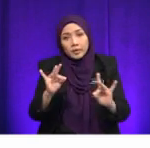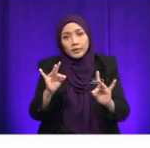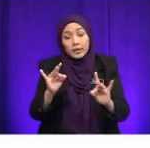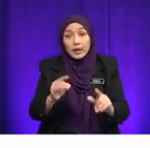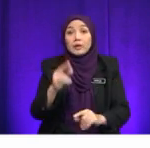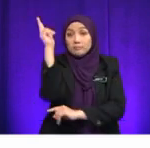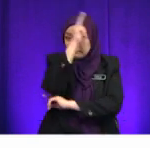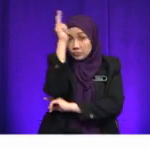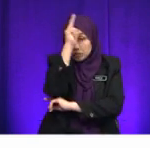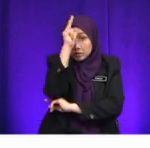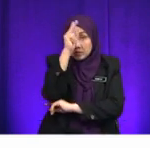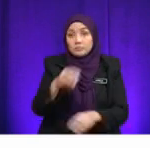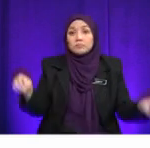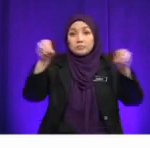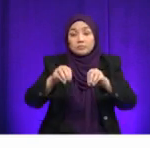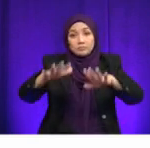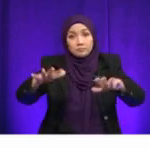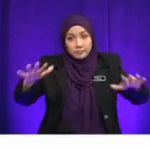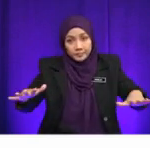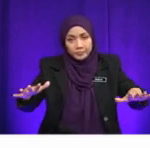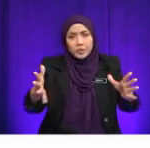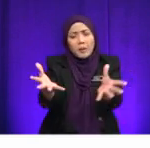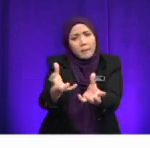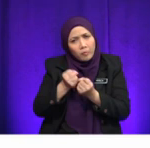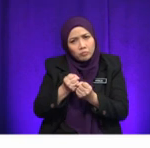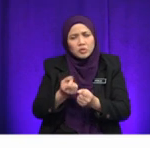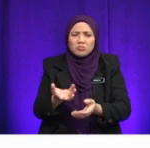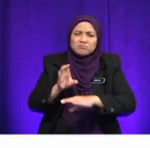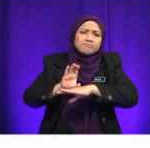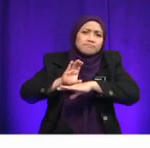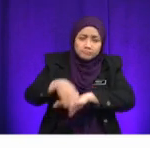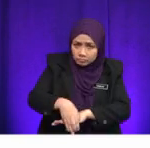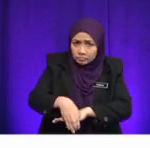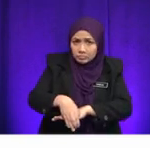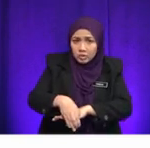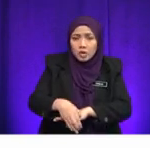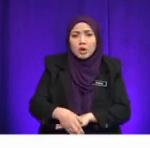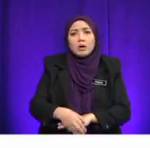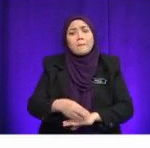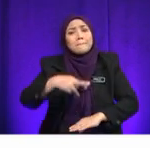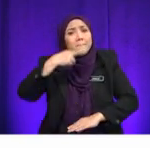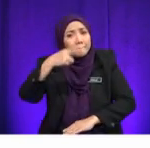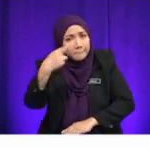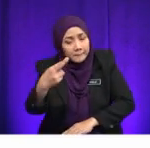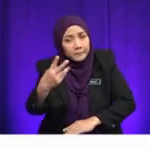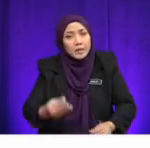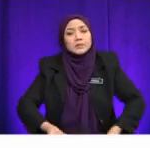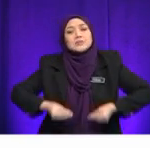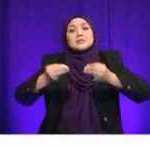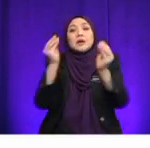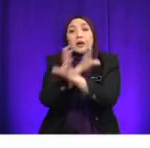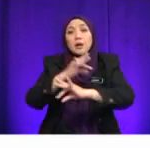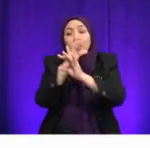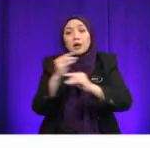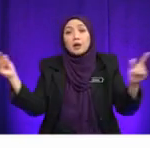kritis Ini ingin meminta atau mendesak sebenarnya kerajaan Bro ini menyerahkan Serawak kepada British